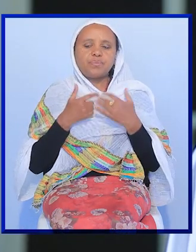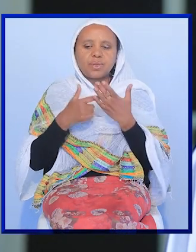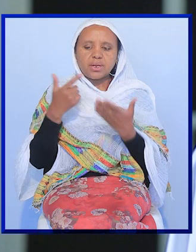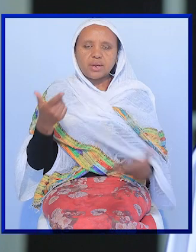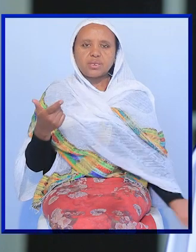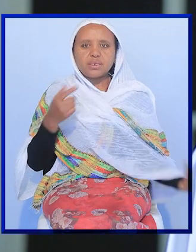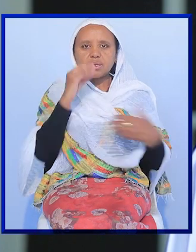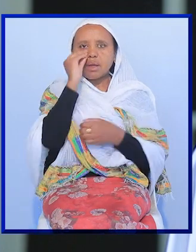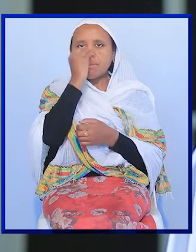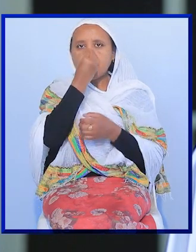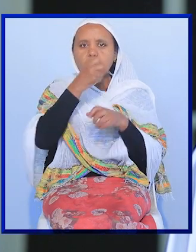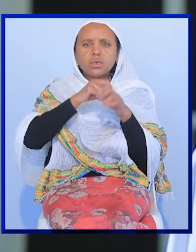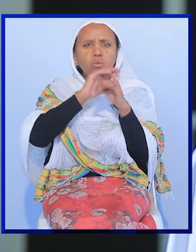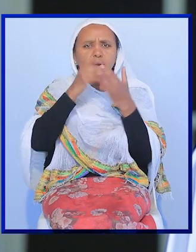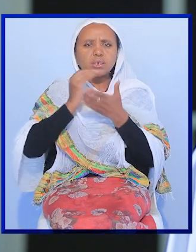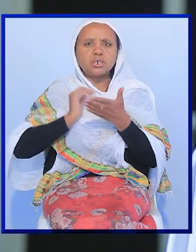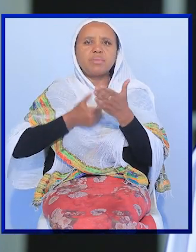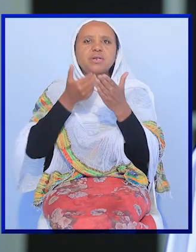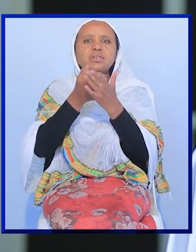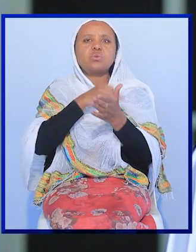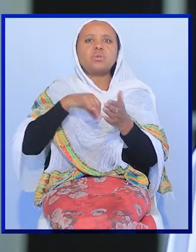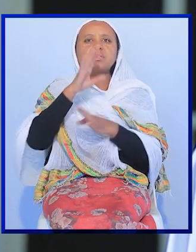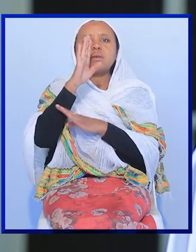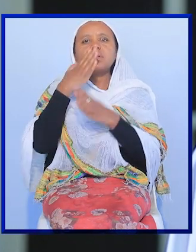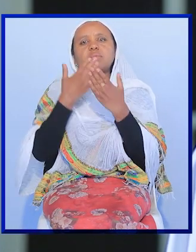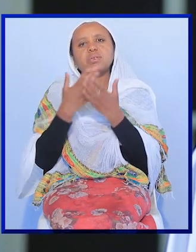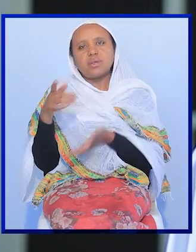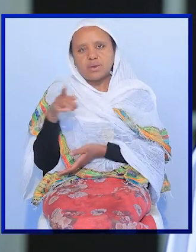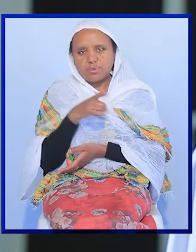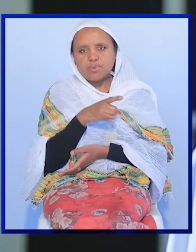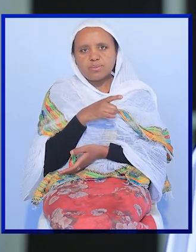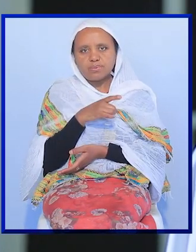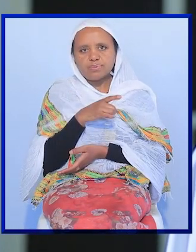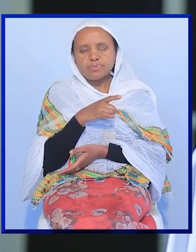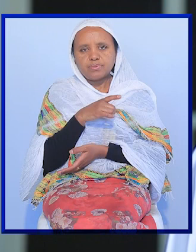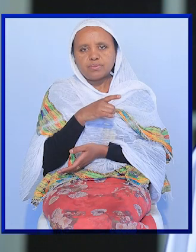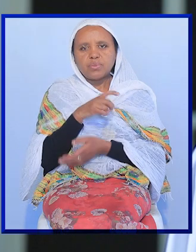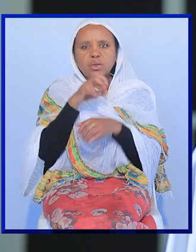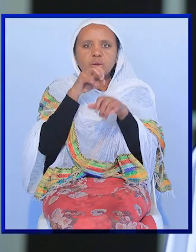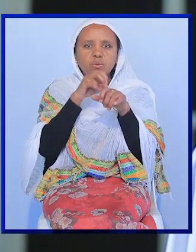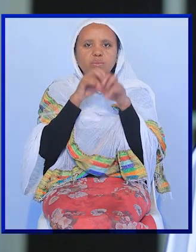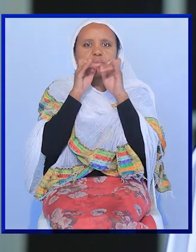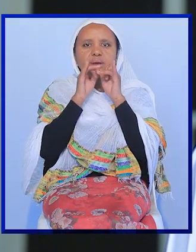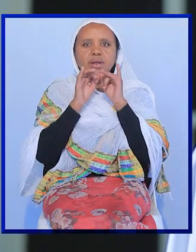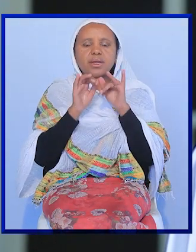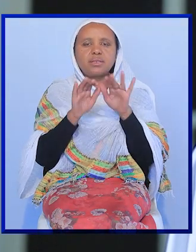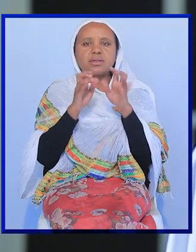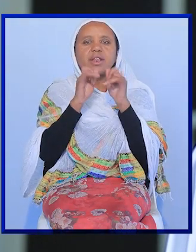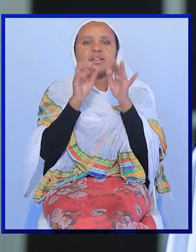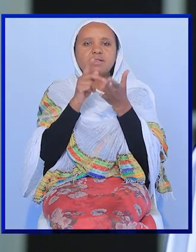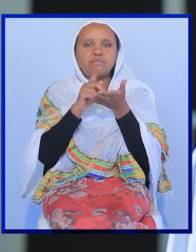ለዚህ የአበባ ወቅት ሁላችንንም ያደረሰን እናላክ እግዚአብሔር የተመሰገነ ይሁን ከወቅቱ ረድኤት በረከትን